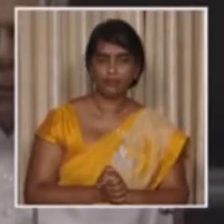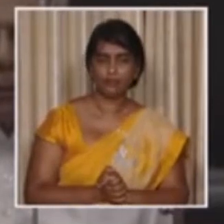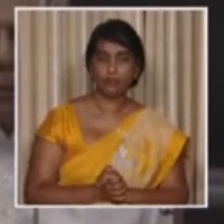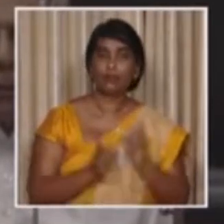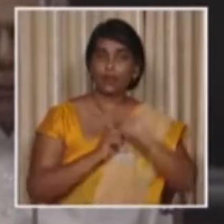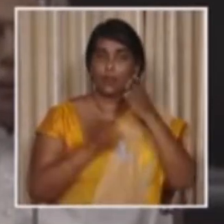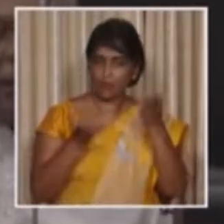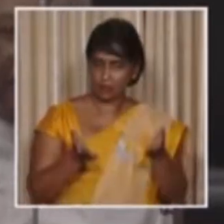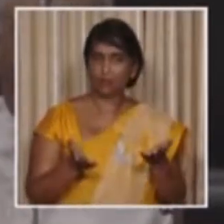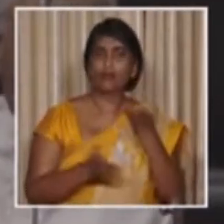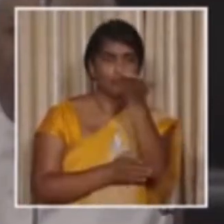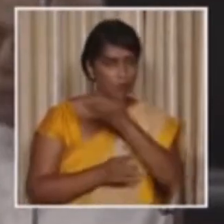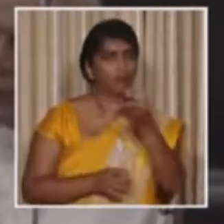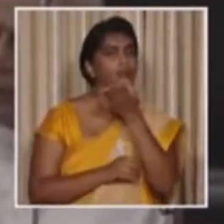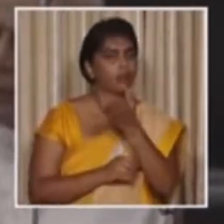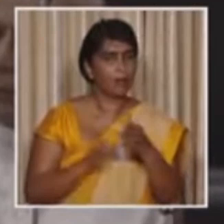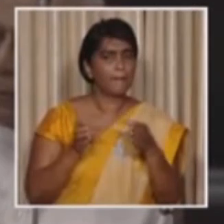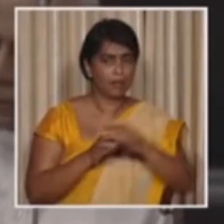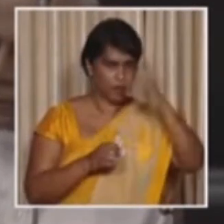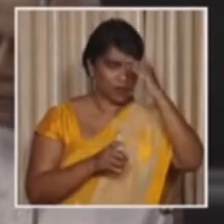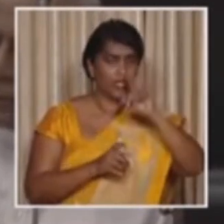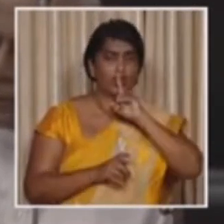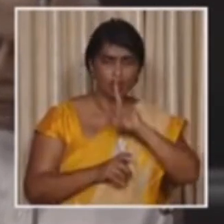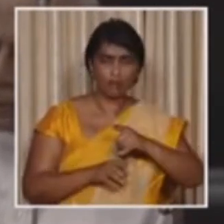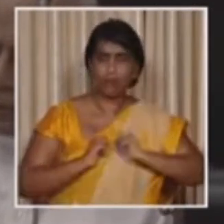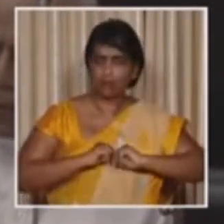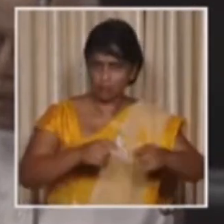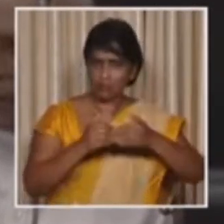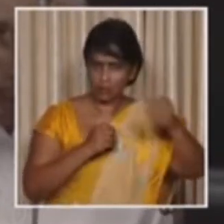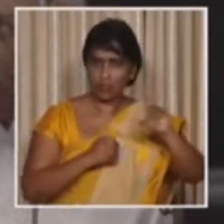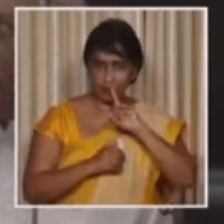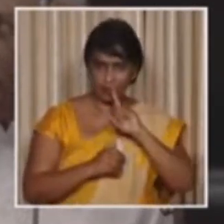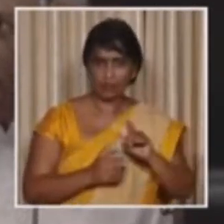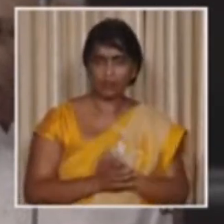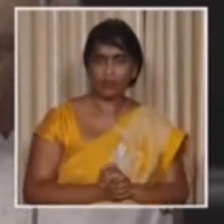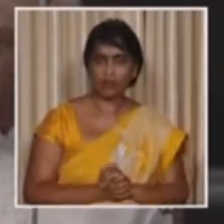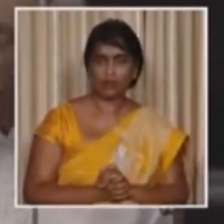පාර්ලිමේන්තුවේ තියෙනවා. ඉතින් ඔබතුමාලා පක්ෂනායකින් ඉල්ලුවද්ද මේක ගෙනියන්න කියලා ඉස්සරහට?